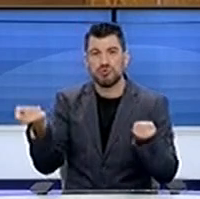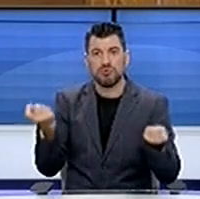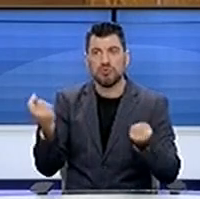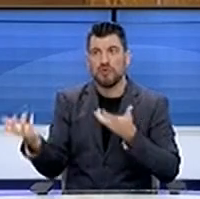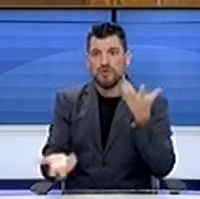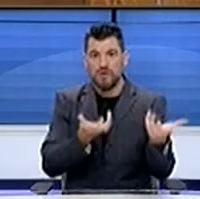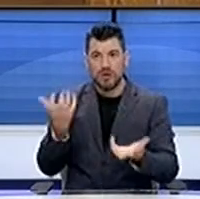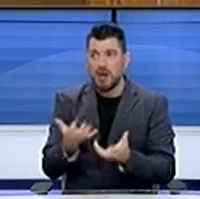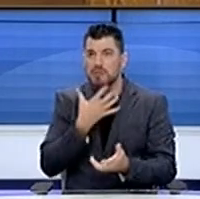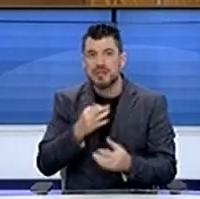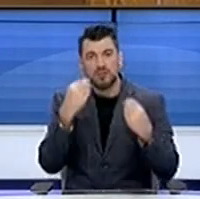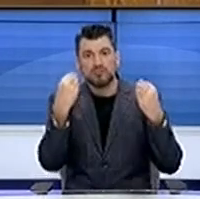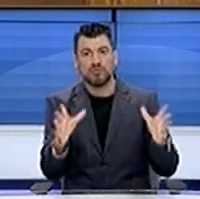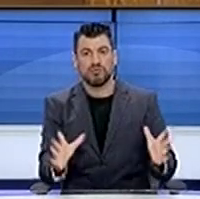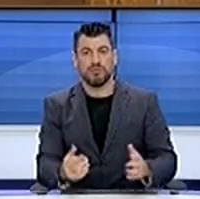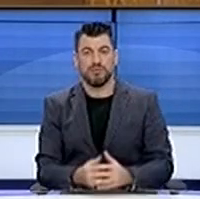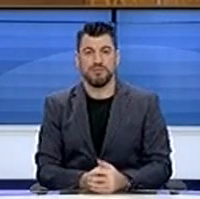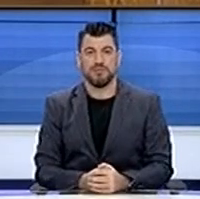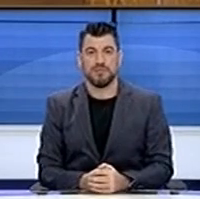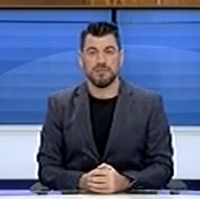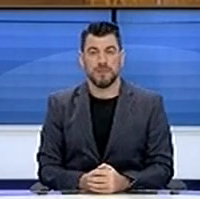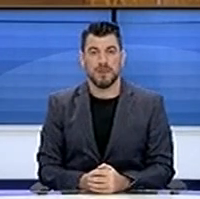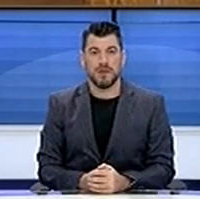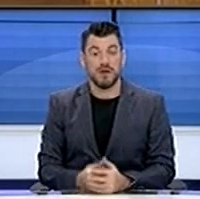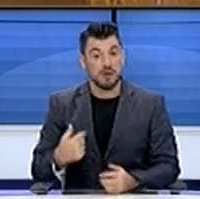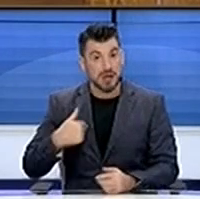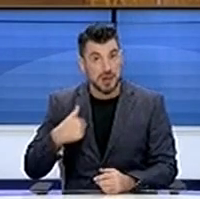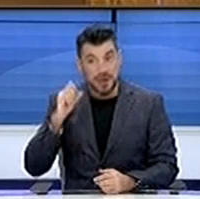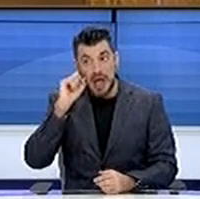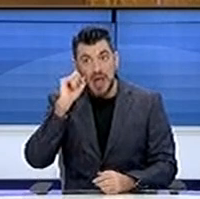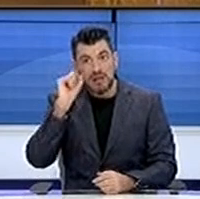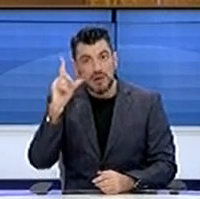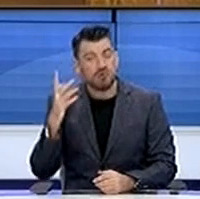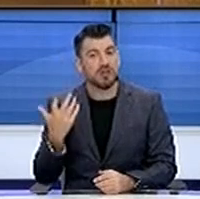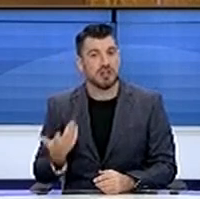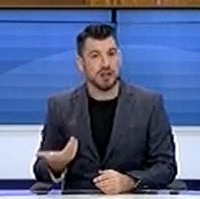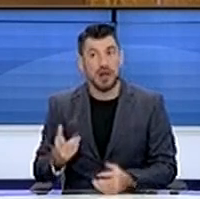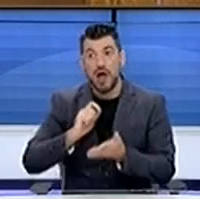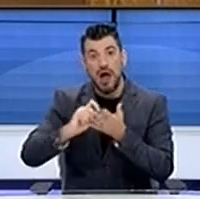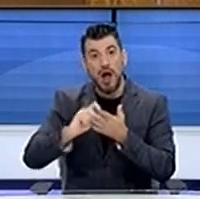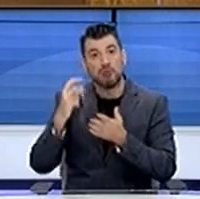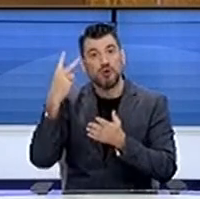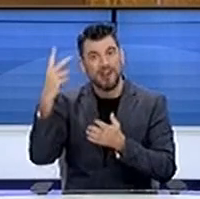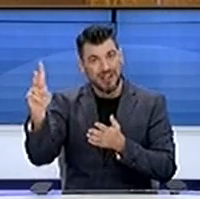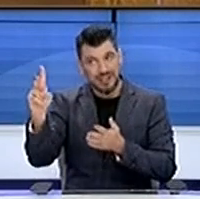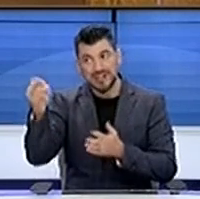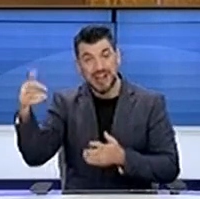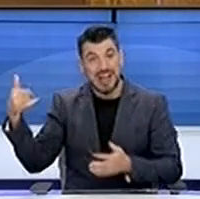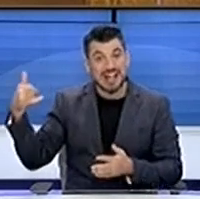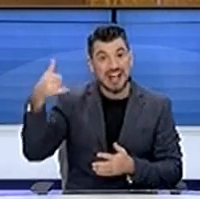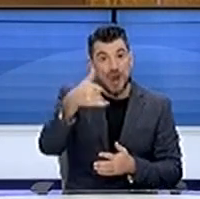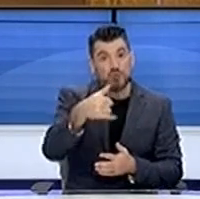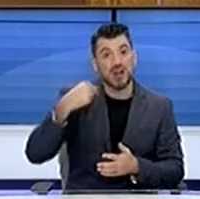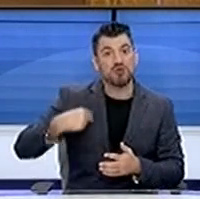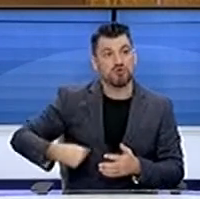Και βεβαίως μου έκανε αλγινή εντύπωση το γεγονός ότι από το γραφείο σας τηλεφωνούσαν στο Δήμαρχο